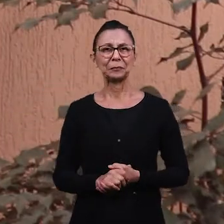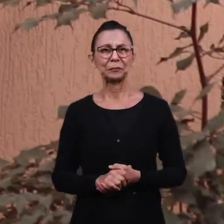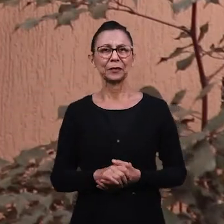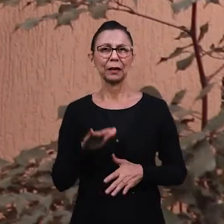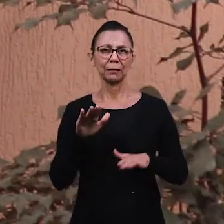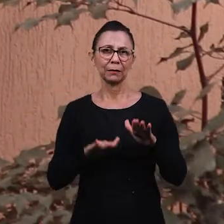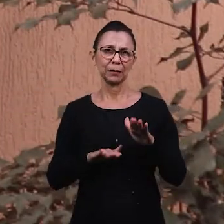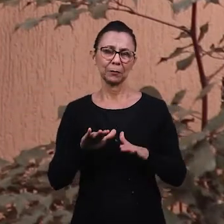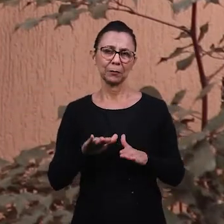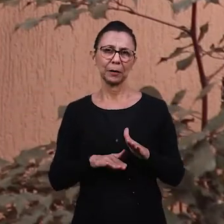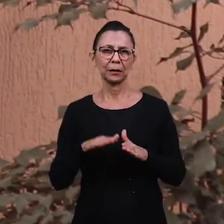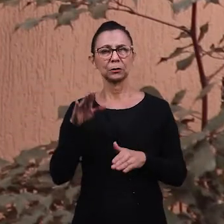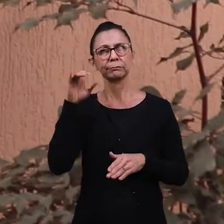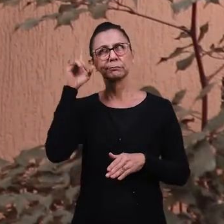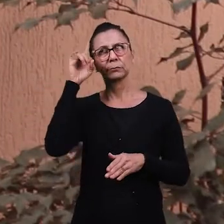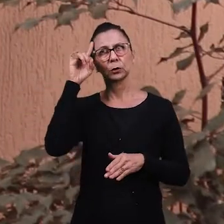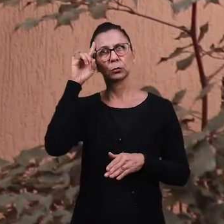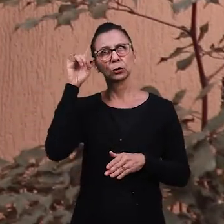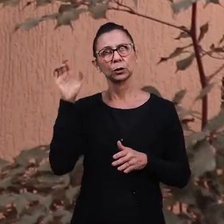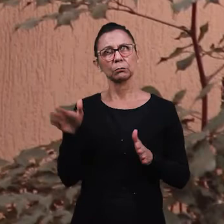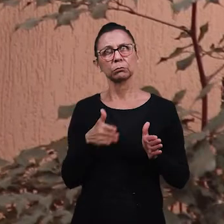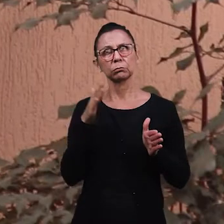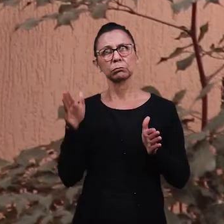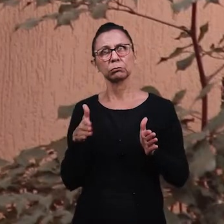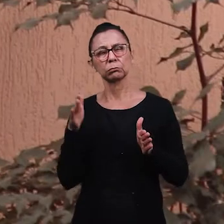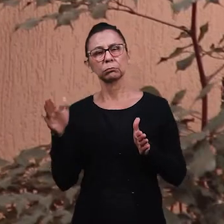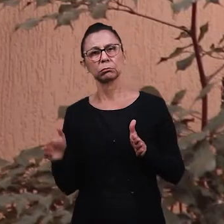va intervenir dans ce que nous allons faire